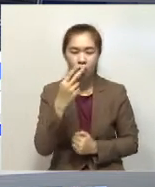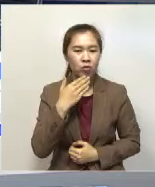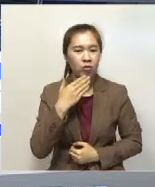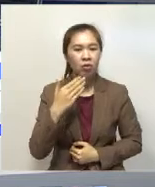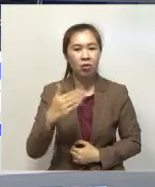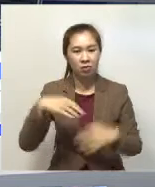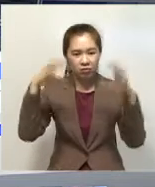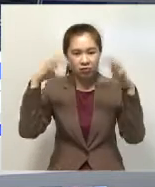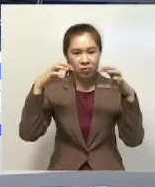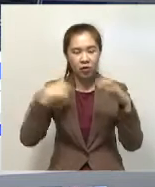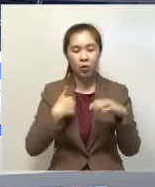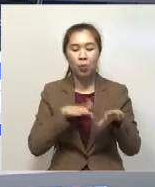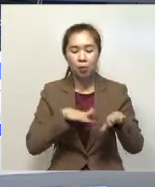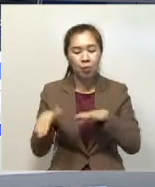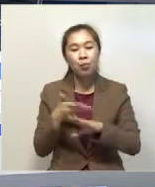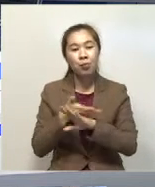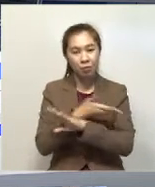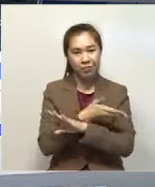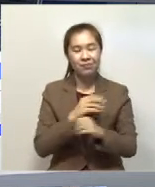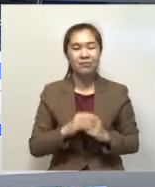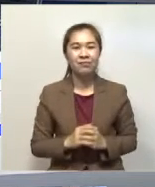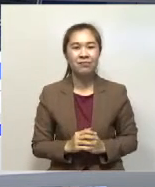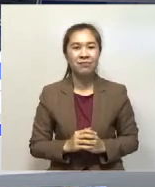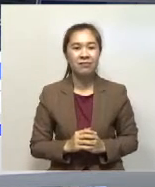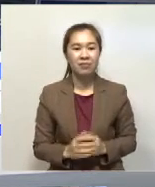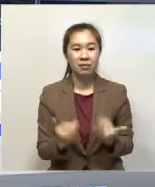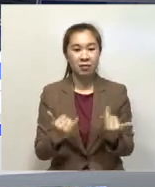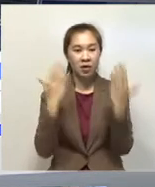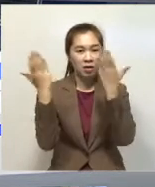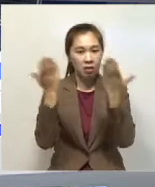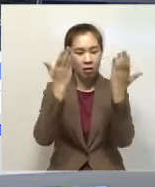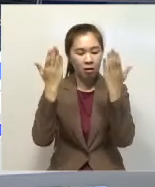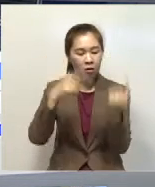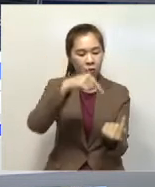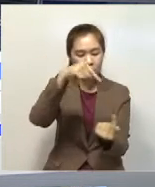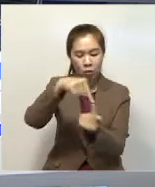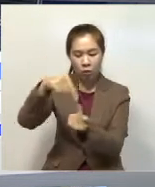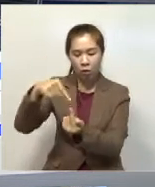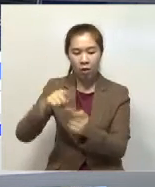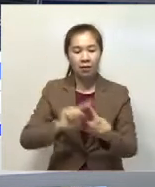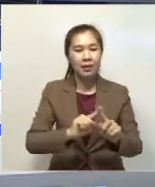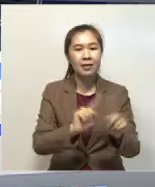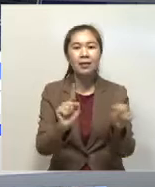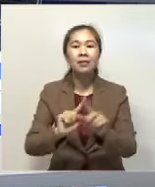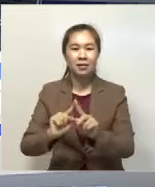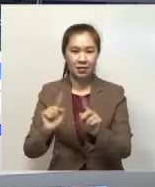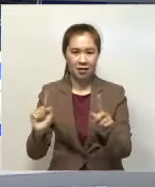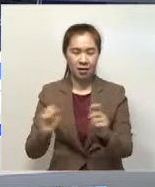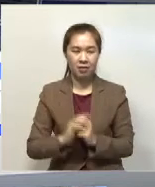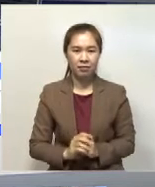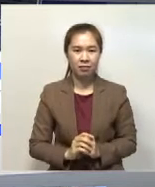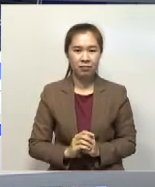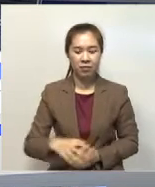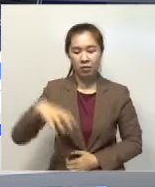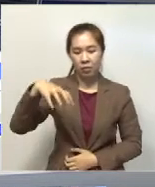แป๊บเดียวจะได้เตรียมตัวพร้อมรับทุกสภาพอากาศนะคะ ตอนนี้เรียกว่าสภาพอากาศแต่ละพื้นที่ค่อนข้างมีความแตกต่างกันนะคะก็ทำให้กรม